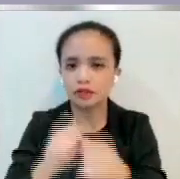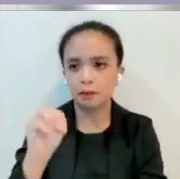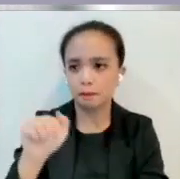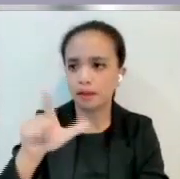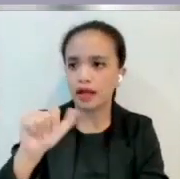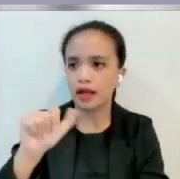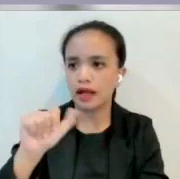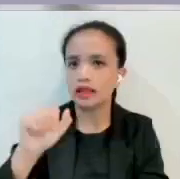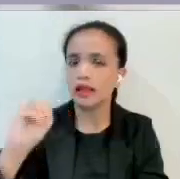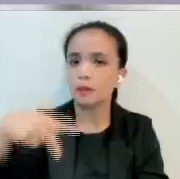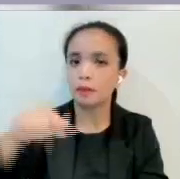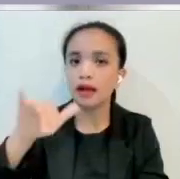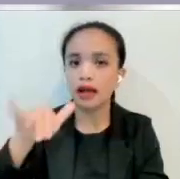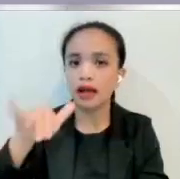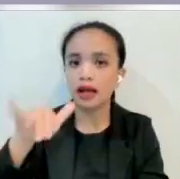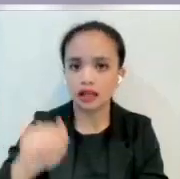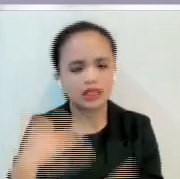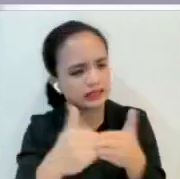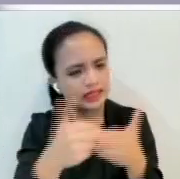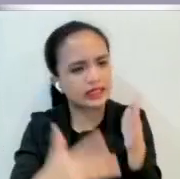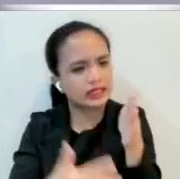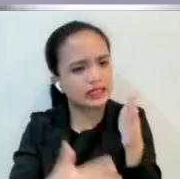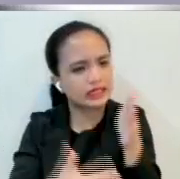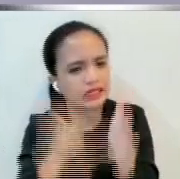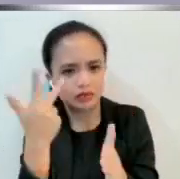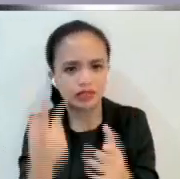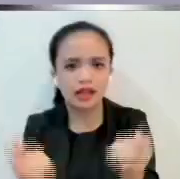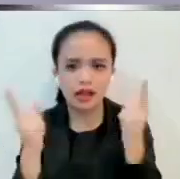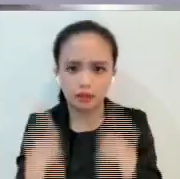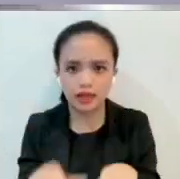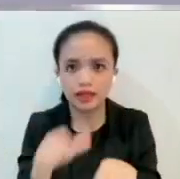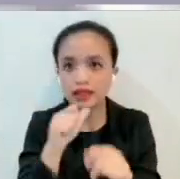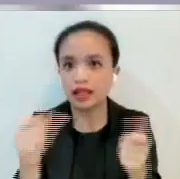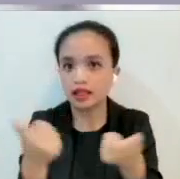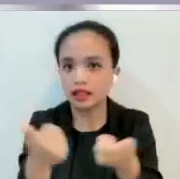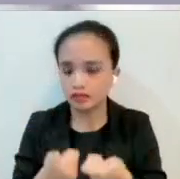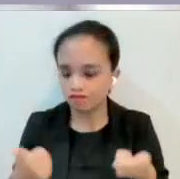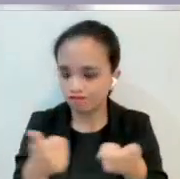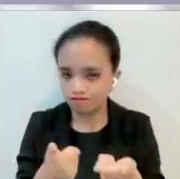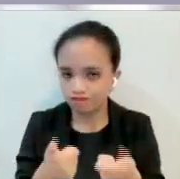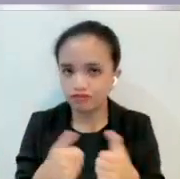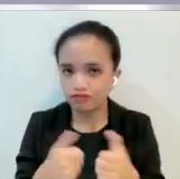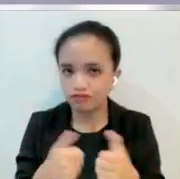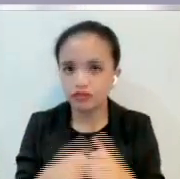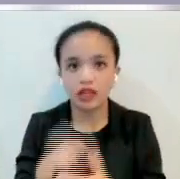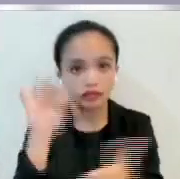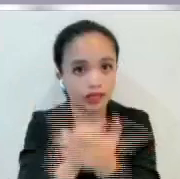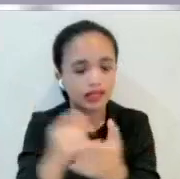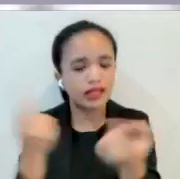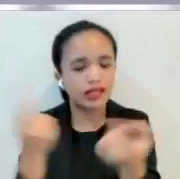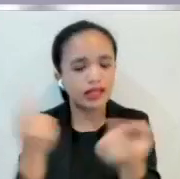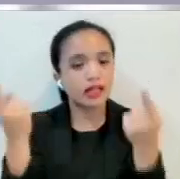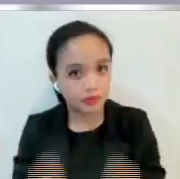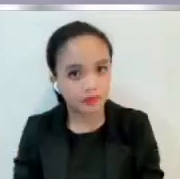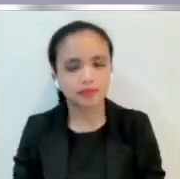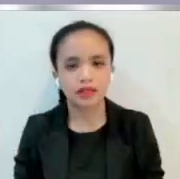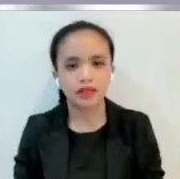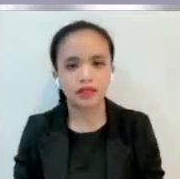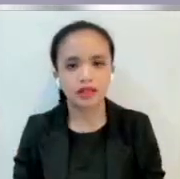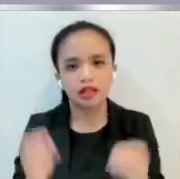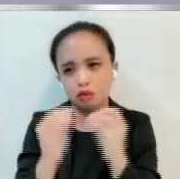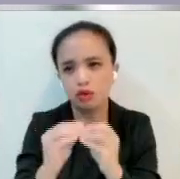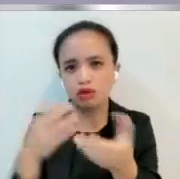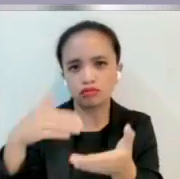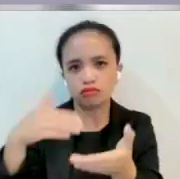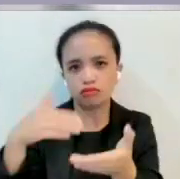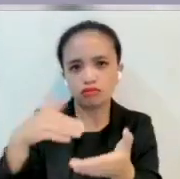nangyaring unavailability of gas supply so ganon nangyari so we use more expensive fuel so that the power plants can